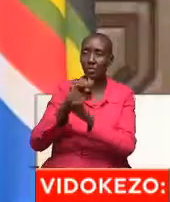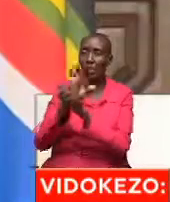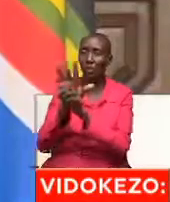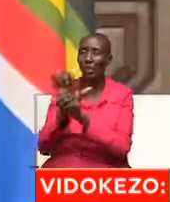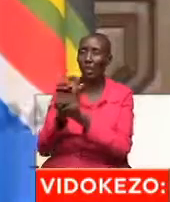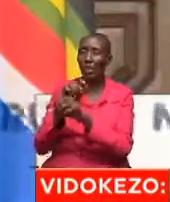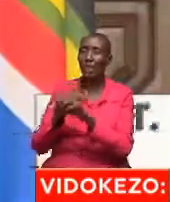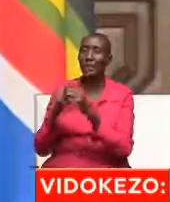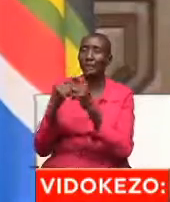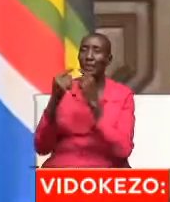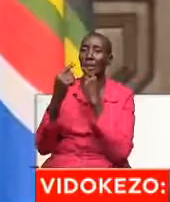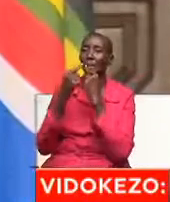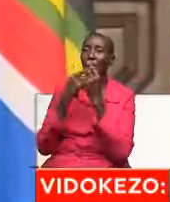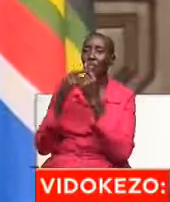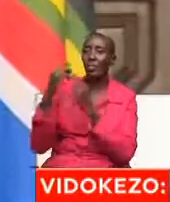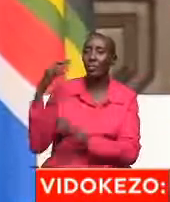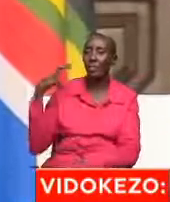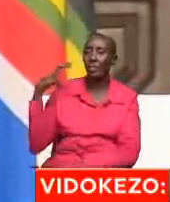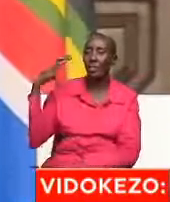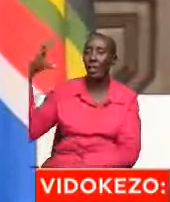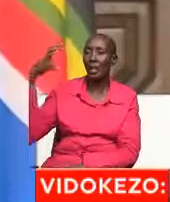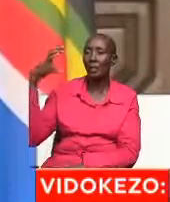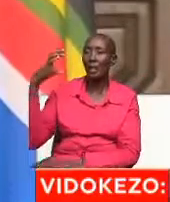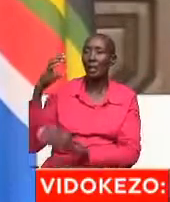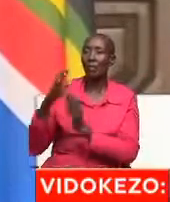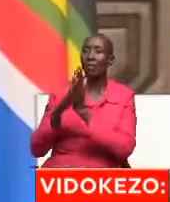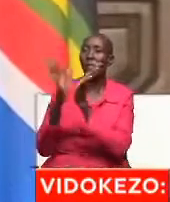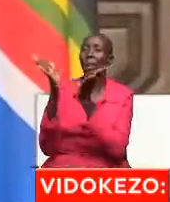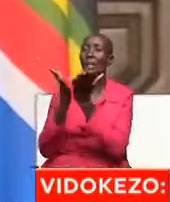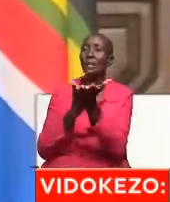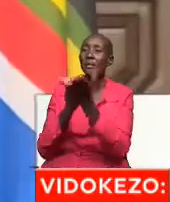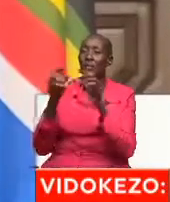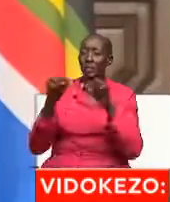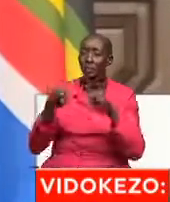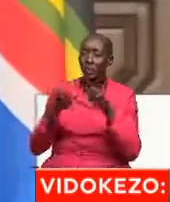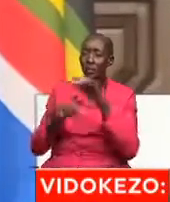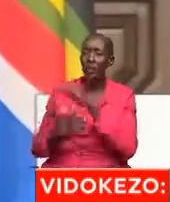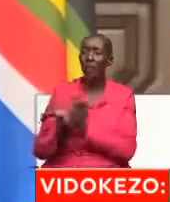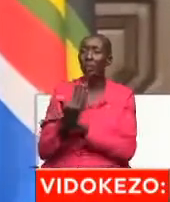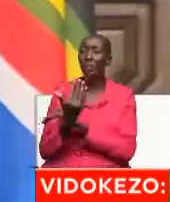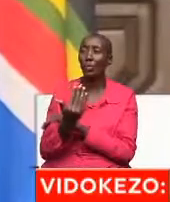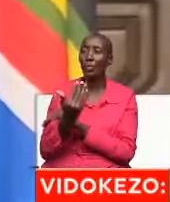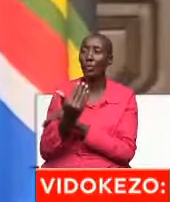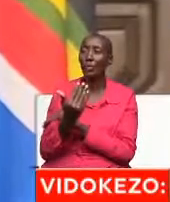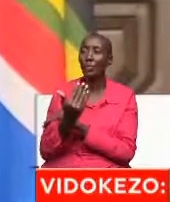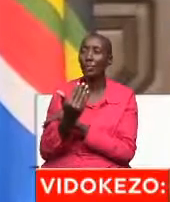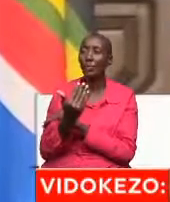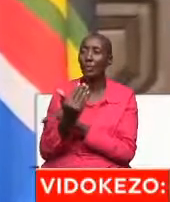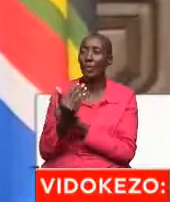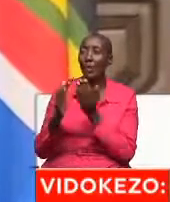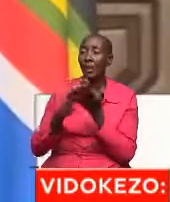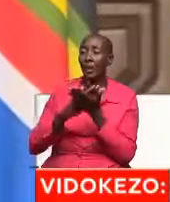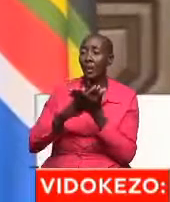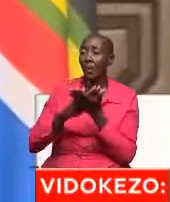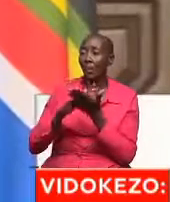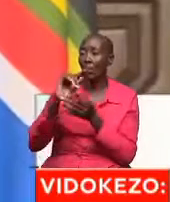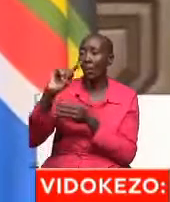spoke to the chair of the public service this morning, an additional